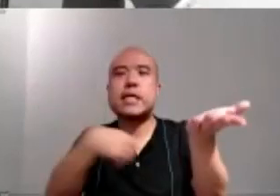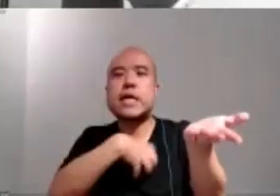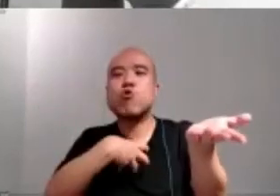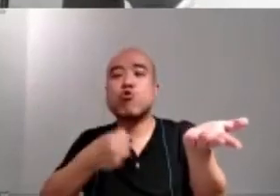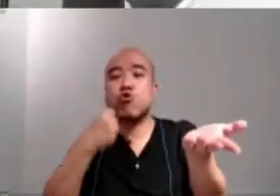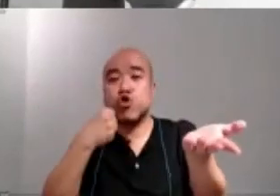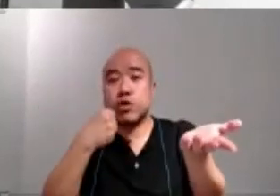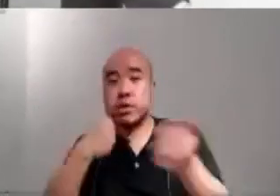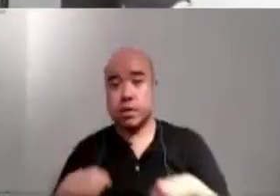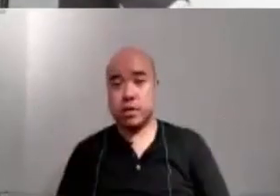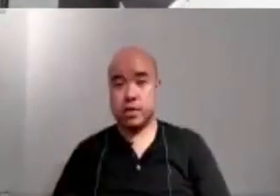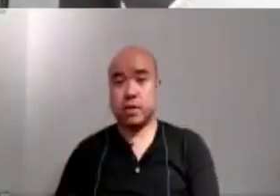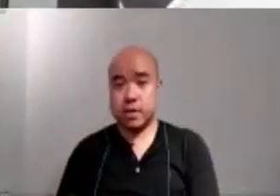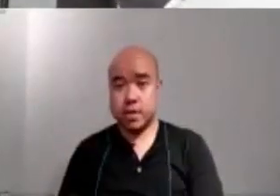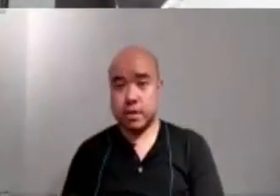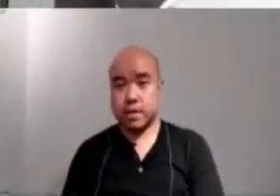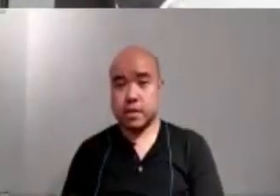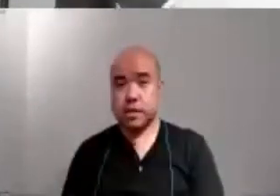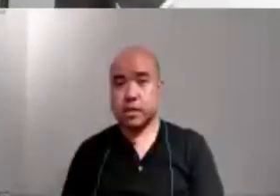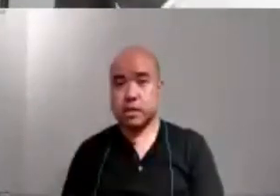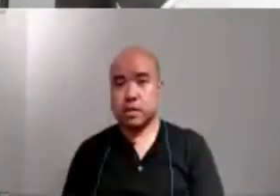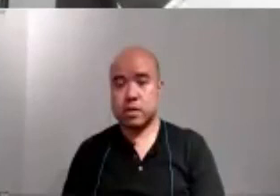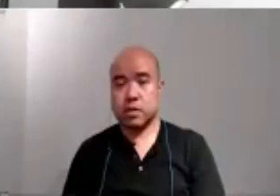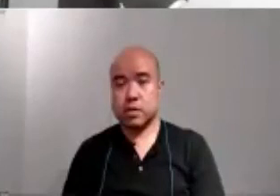钟啊！ 定数一二三啊！